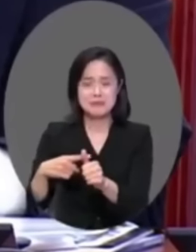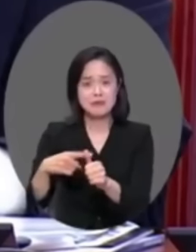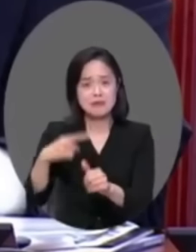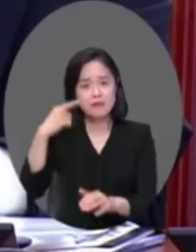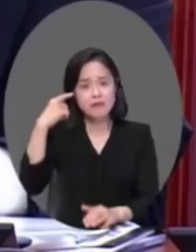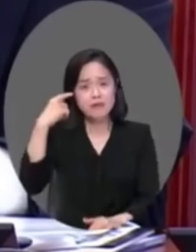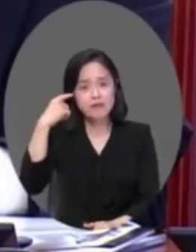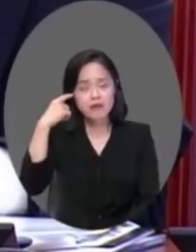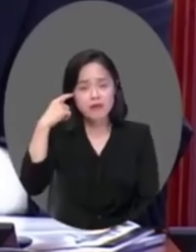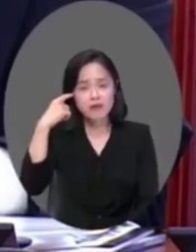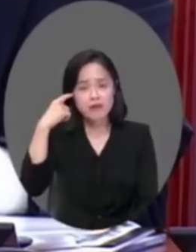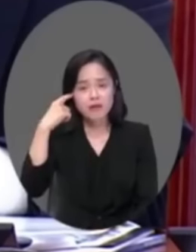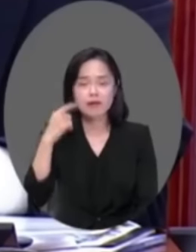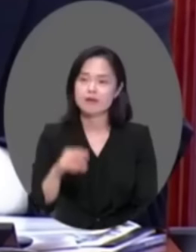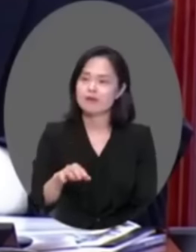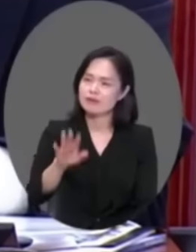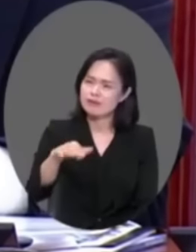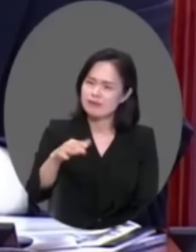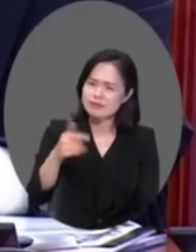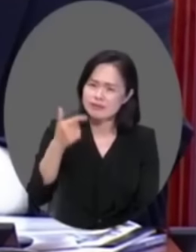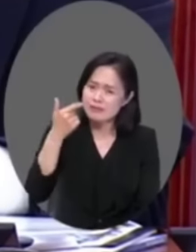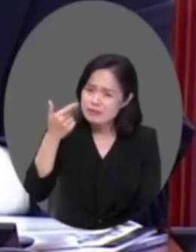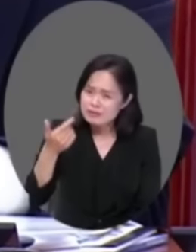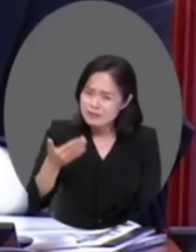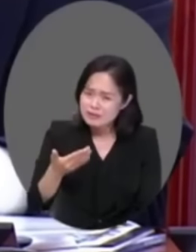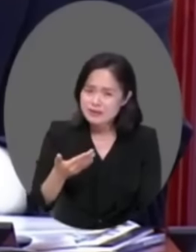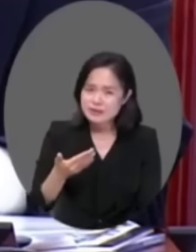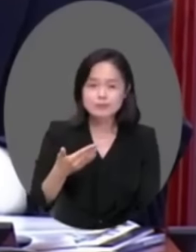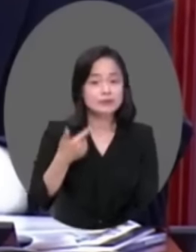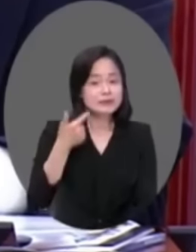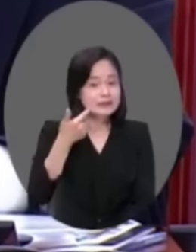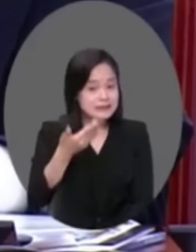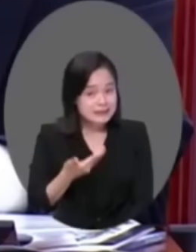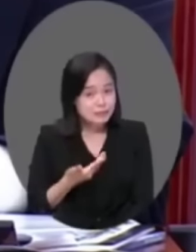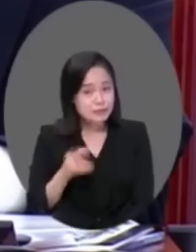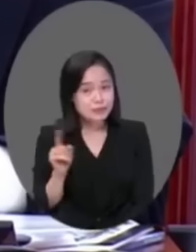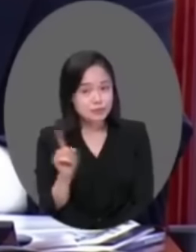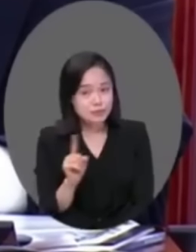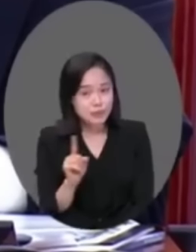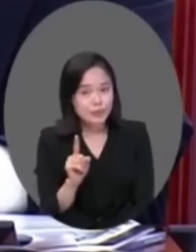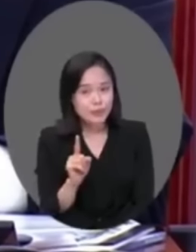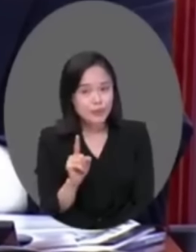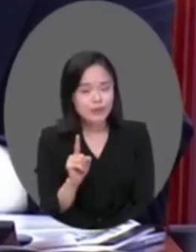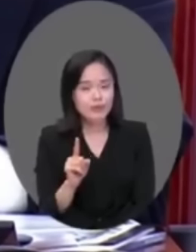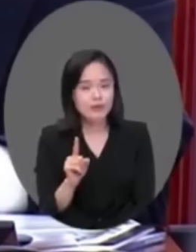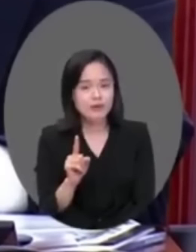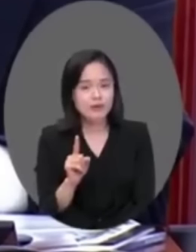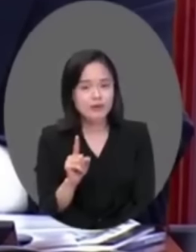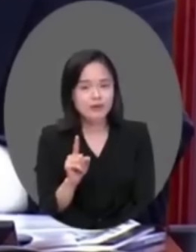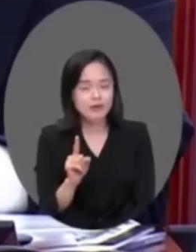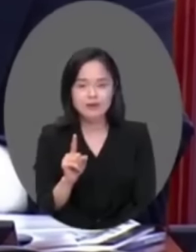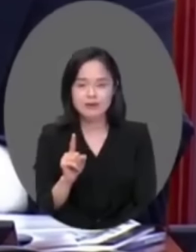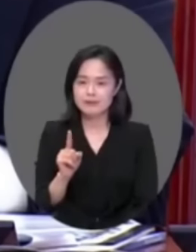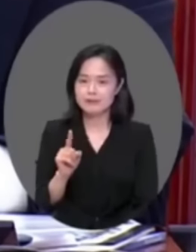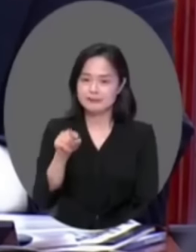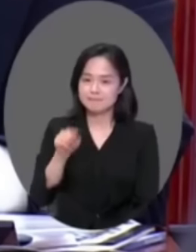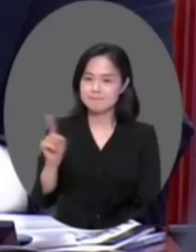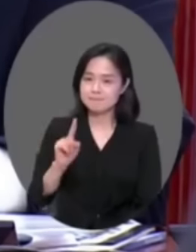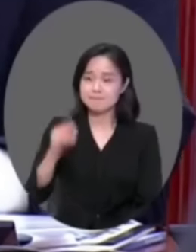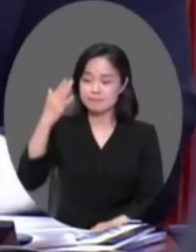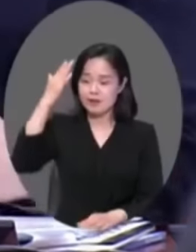상관이 있습니까 업무에다 정무적 역할 하신다고 쓰신 거잖아요 전문성 그럼 한번 따져볼까요 방송 관련해서 방송 광고